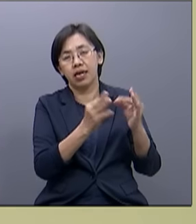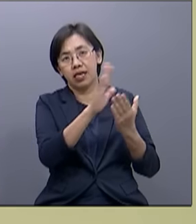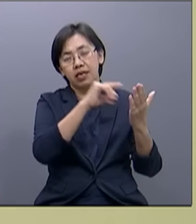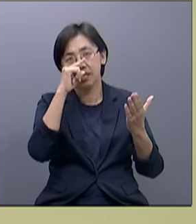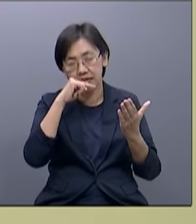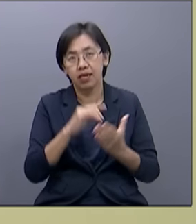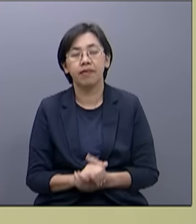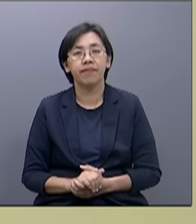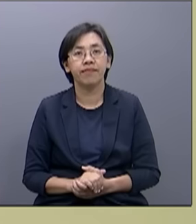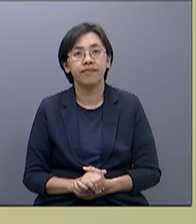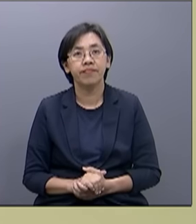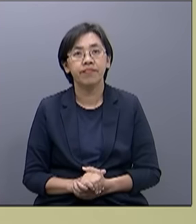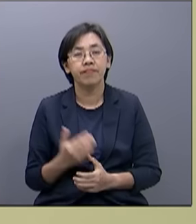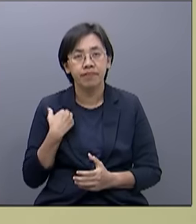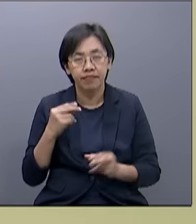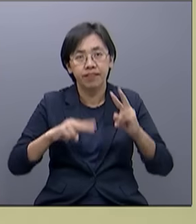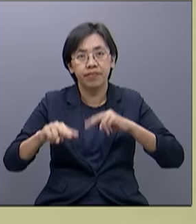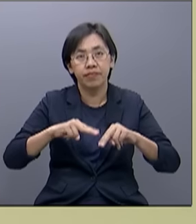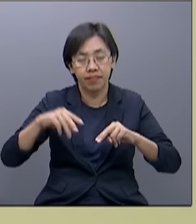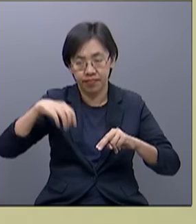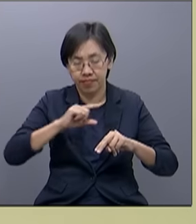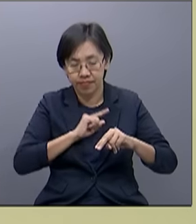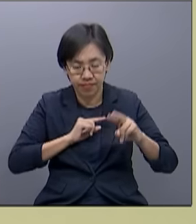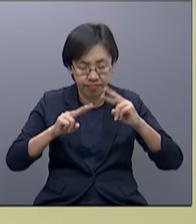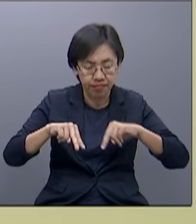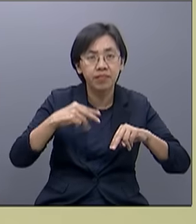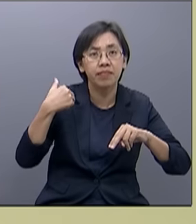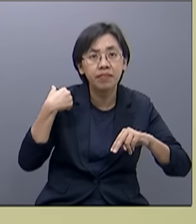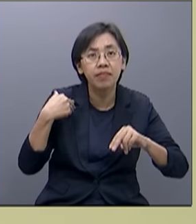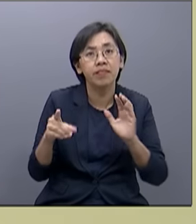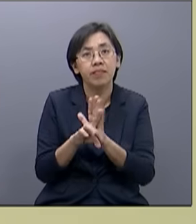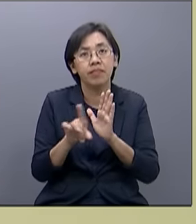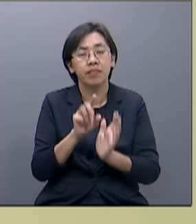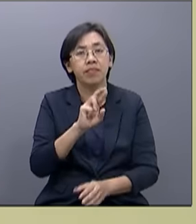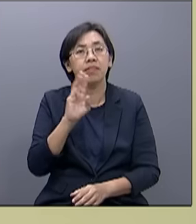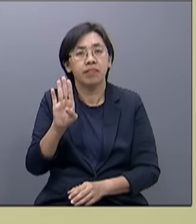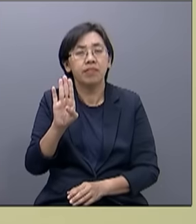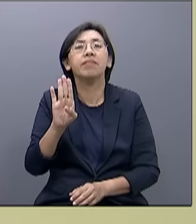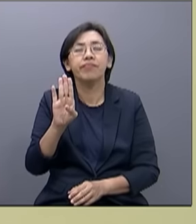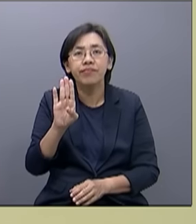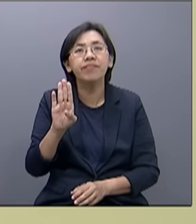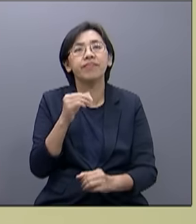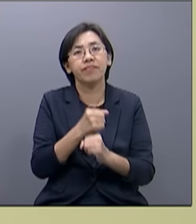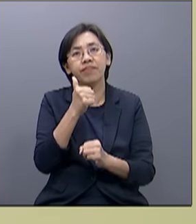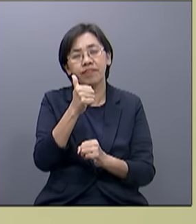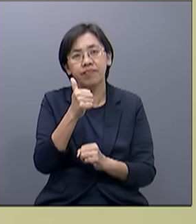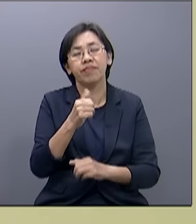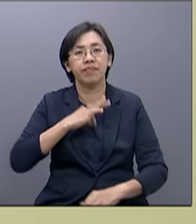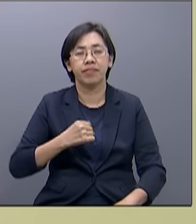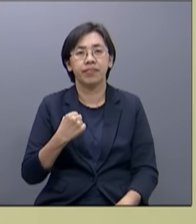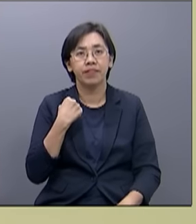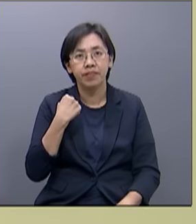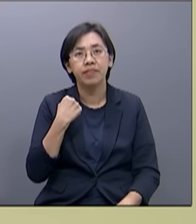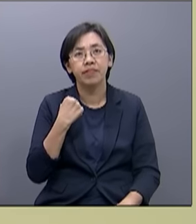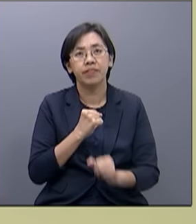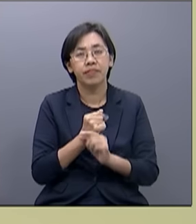ถึงในช่วงท้ายก็จะมีการเข้ามาตรวจสอบของหน่วยงานที่เกี่ยวข้องผมว่าสุดท้ายระบบนี้อยู่บนพื้นฐานที่สามารถมั่นใจได้ว่าเอ่อเป็น